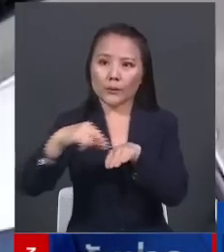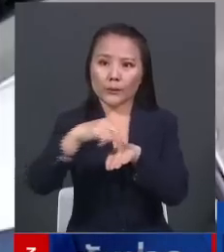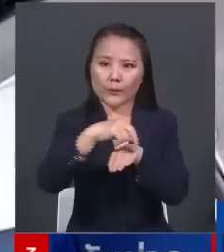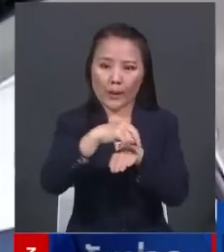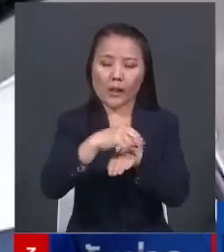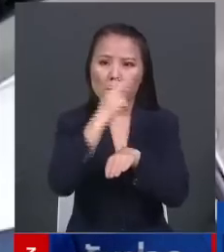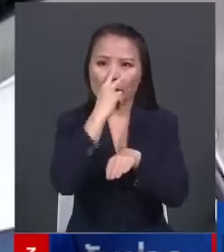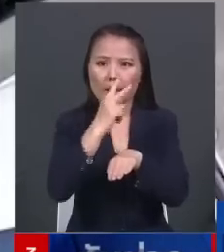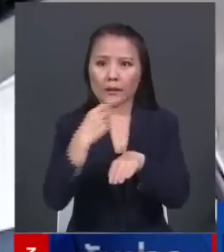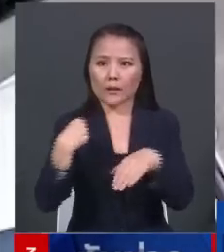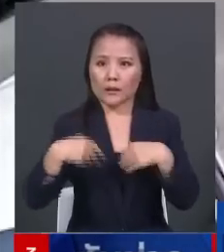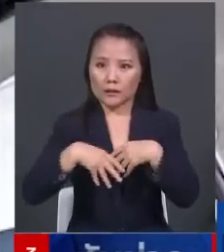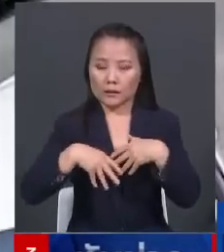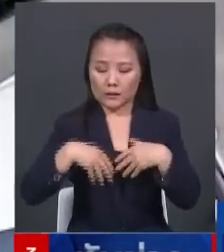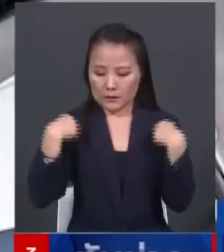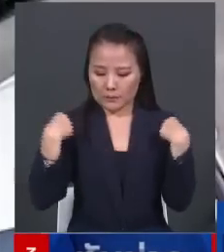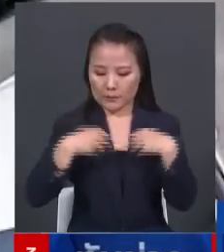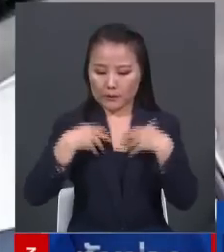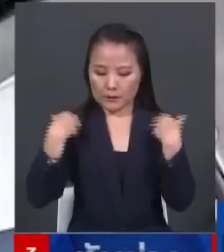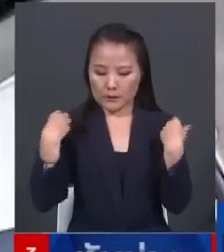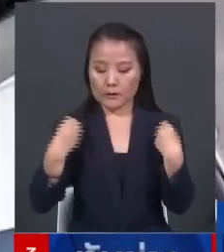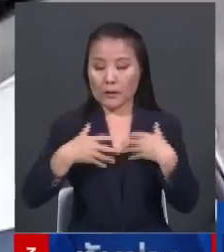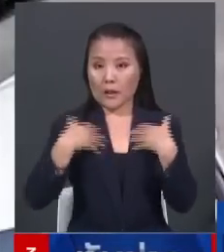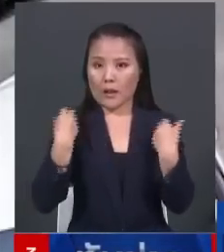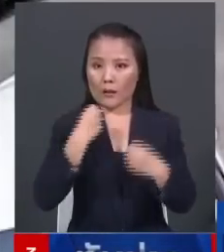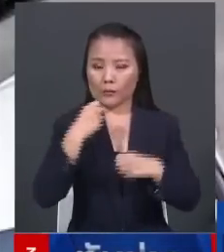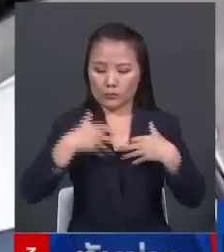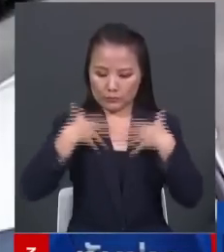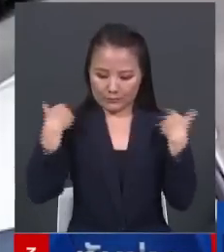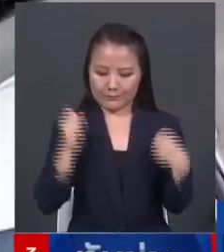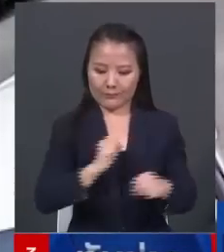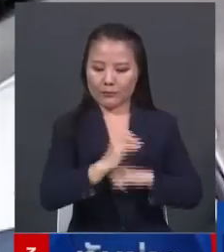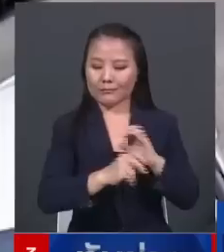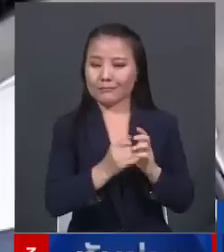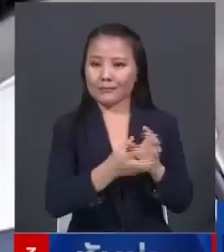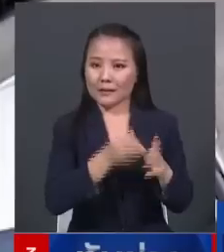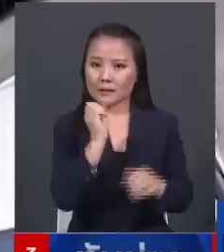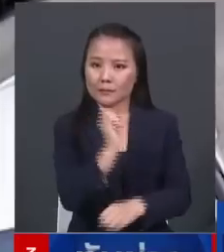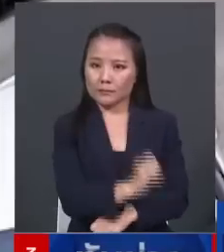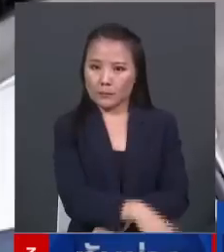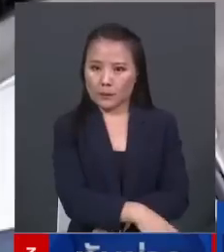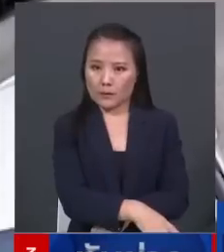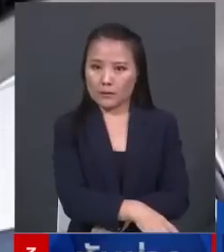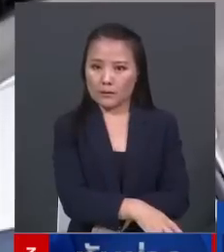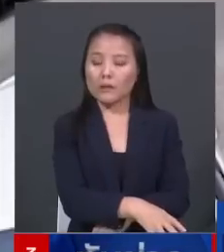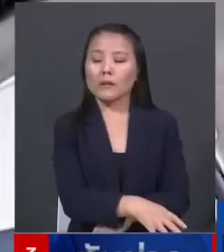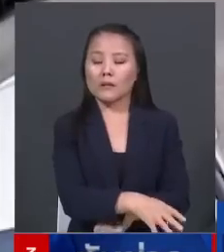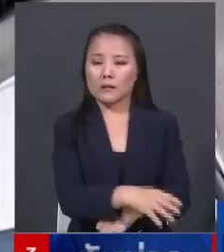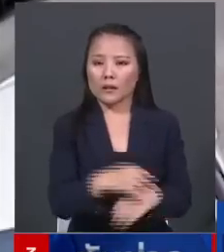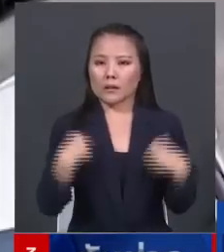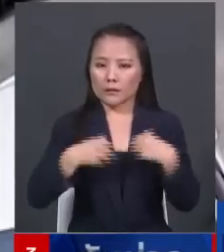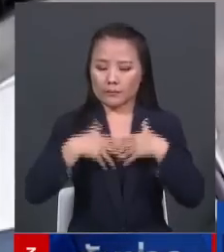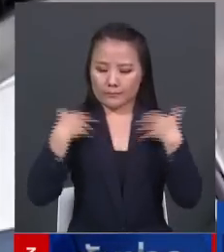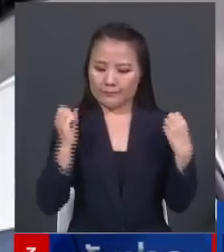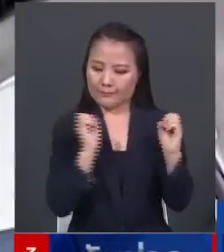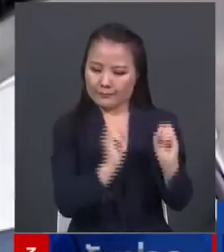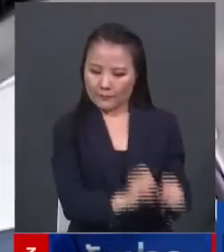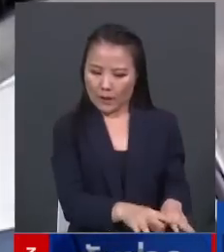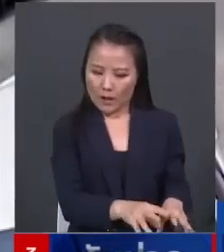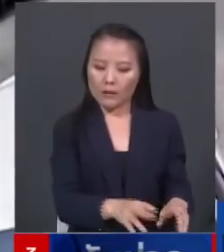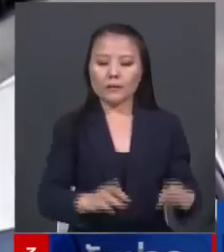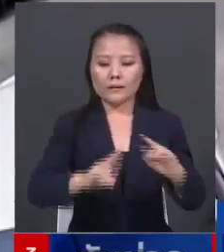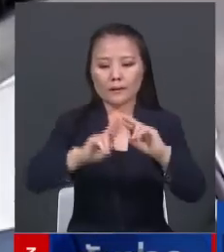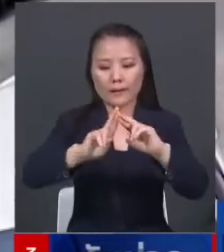ที่มือนะก่อนที่จะหย่อนเสื้อค่ะลงไปเอาไว้ที่ข้างๆรถคันหนึ่งแล้วก็เดินเข้าไปในห้